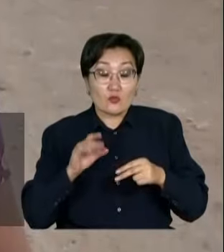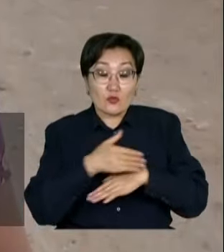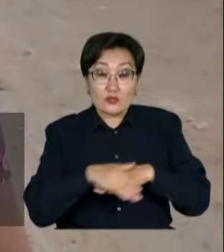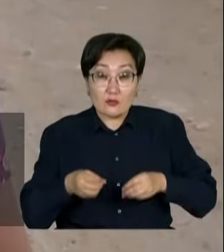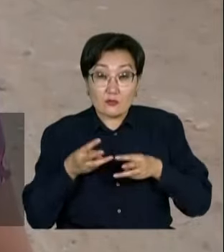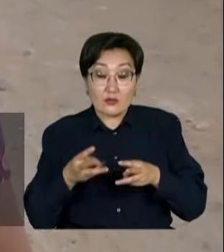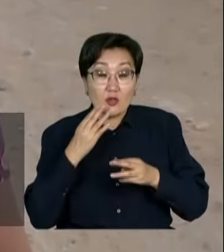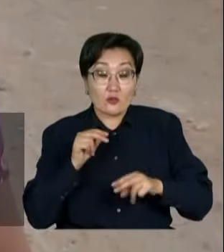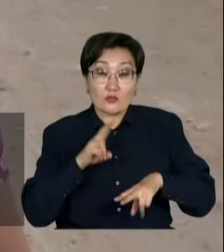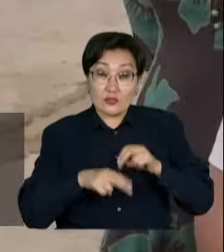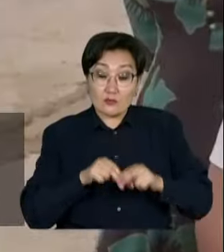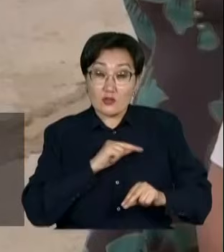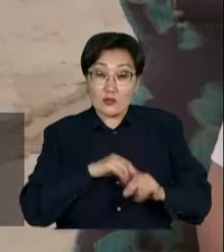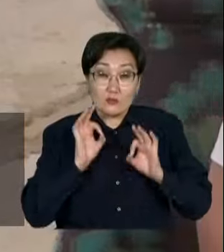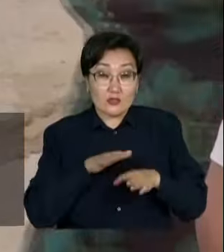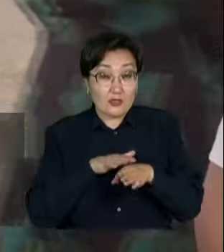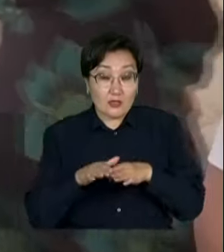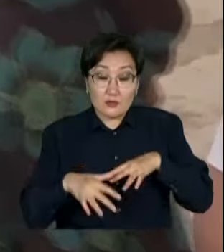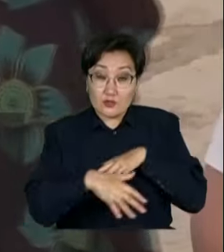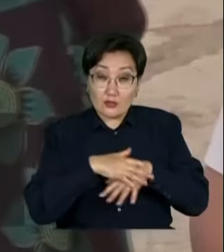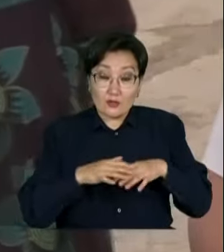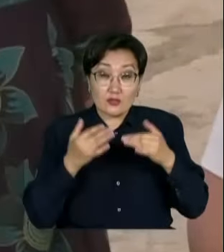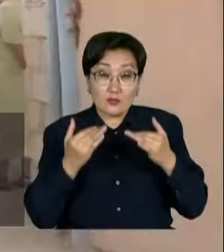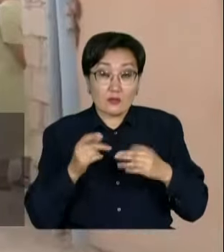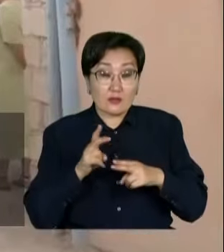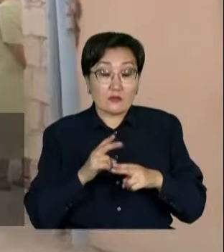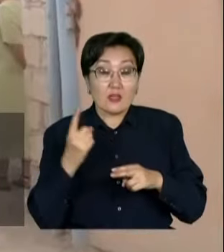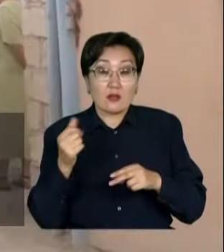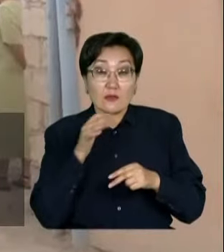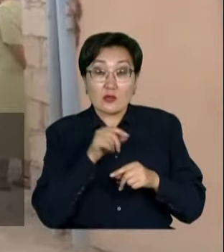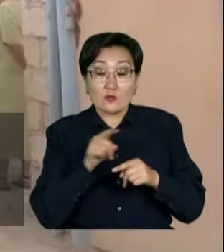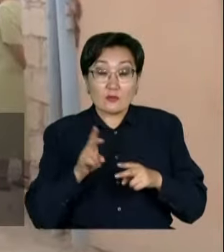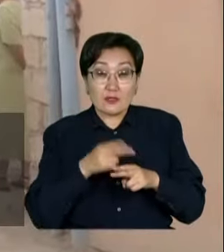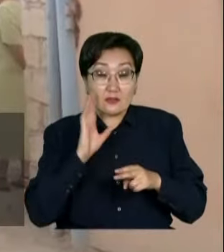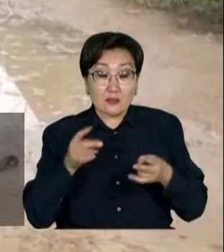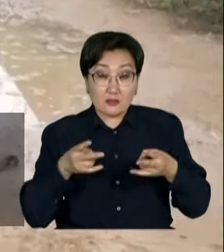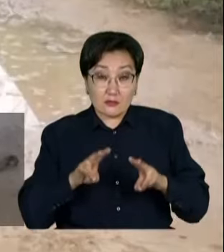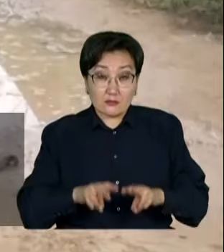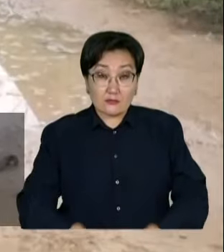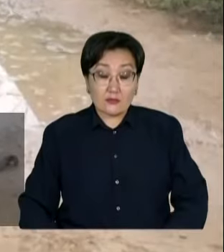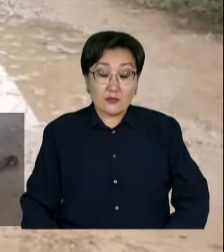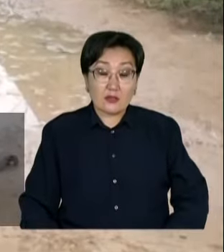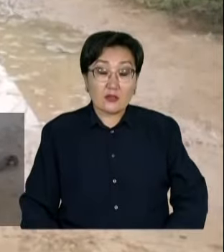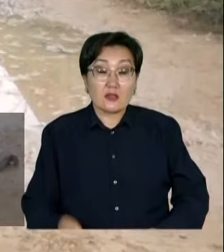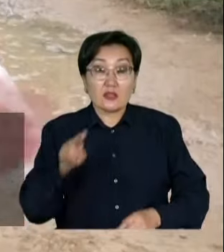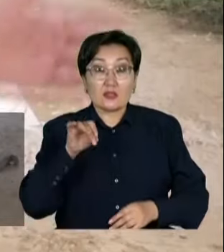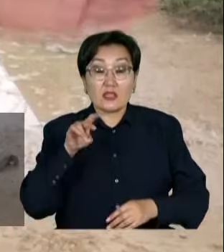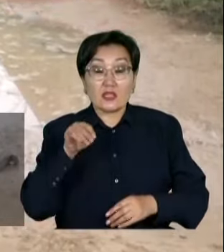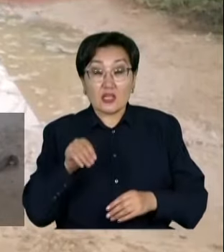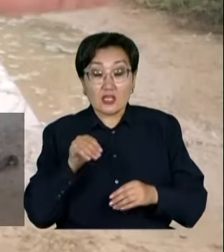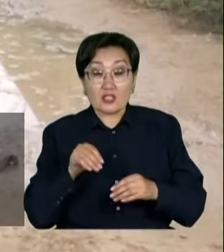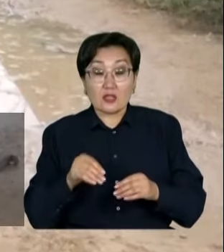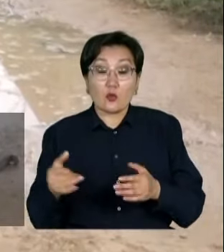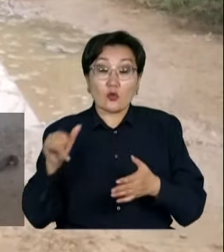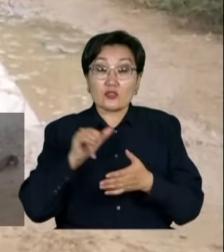өз жұмысына салғырт қарағандықтан ауыл тұрғындары енді бір аптадан бері ауыз сусыз отыр. Мінекі дренаж қоямыз деп, мына жерді